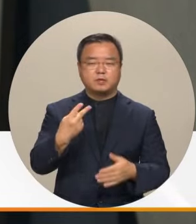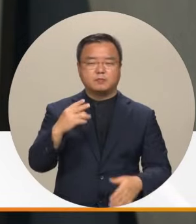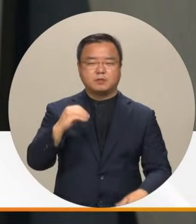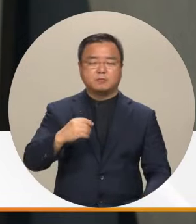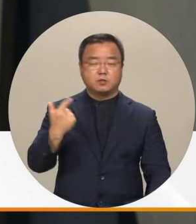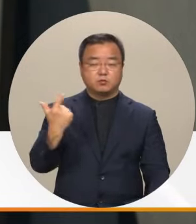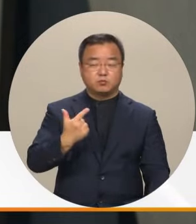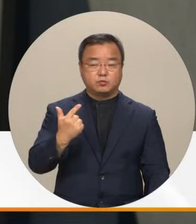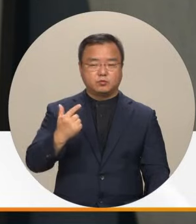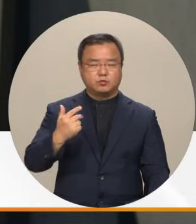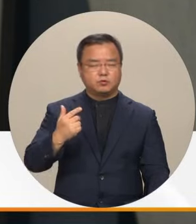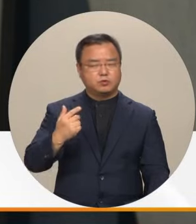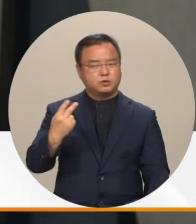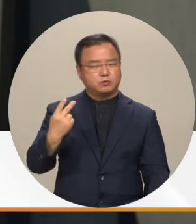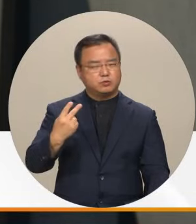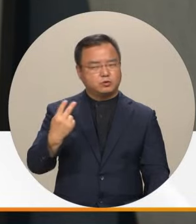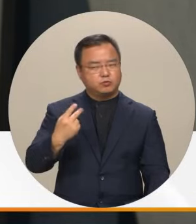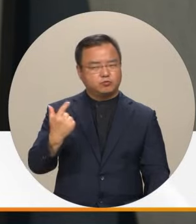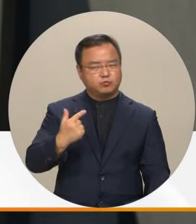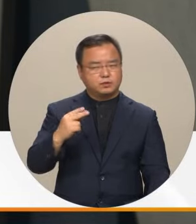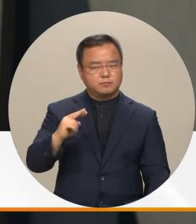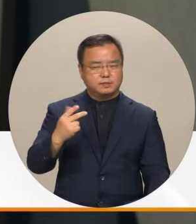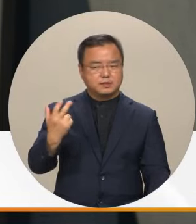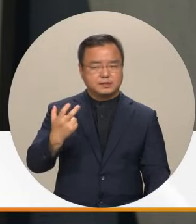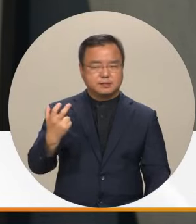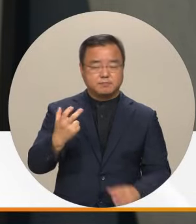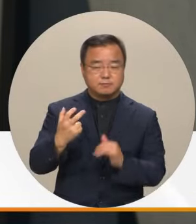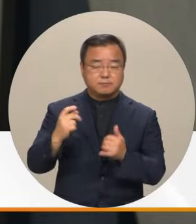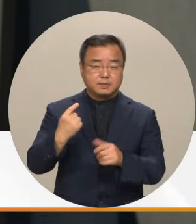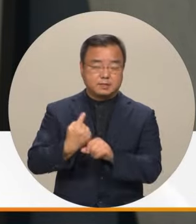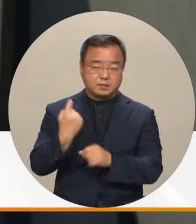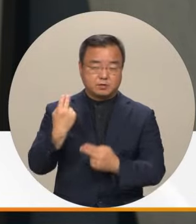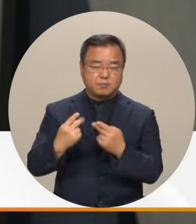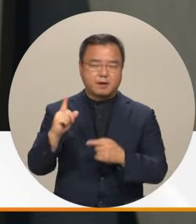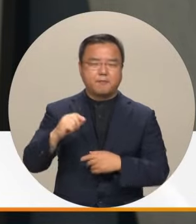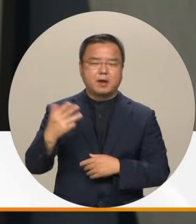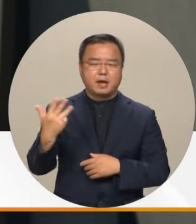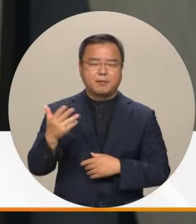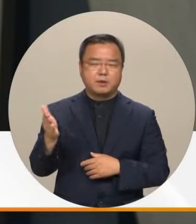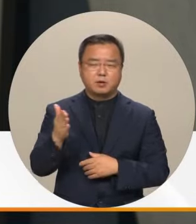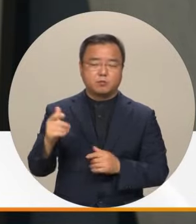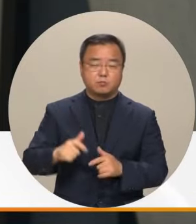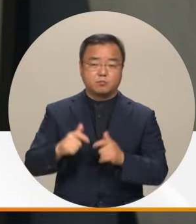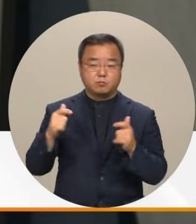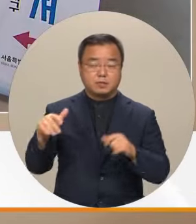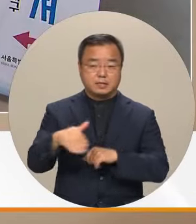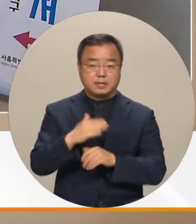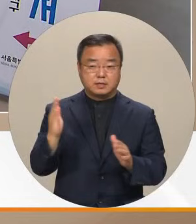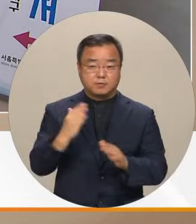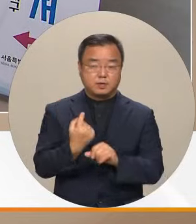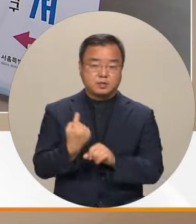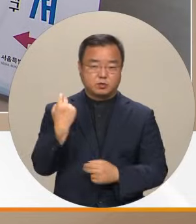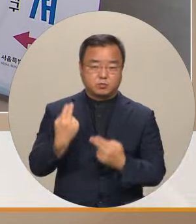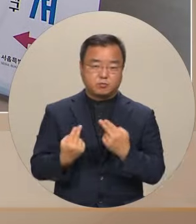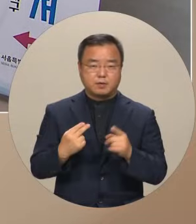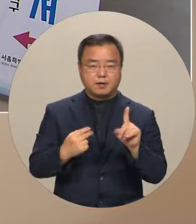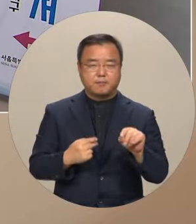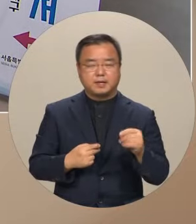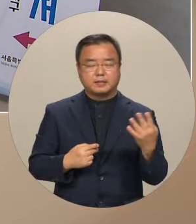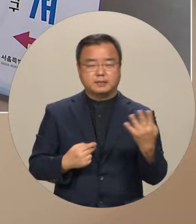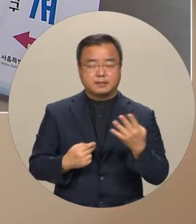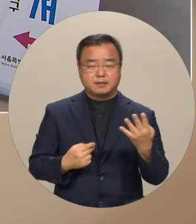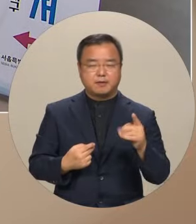2670명의 지난해에 비해 1882이 늘었습니다 재학생은 전년도에 비해 14,1